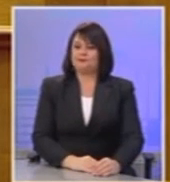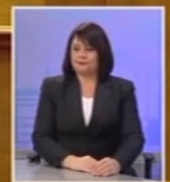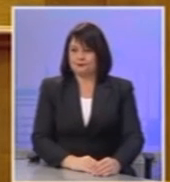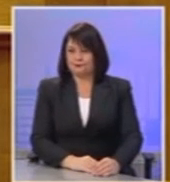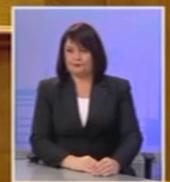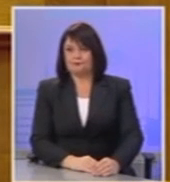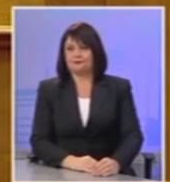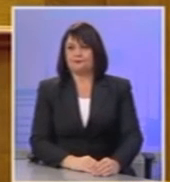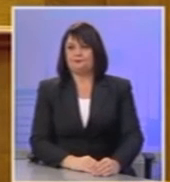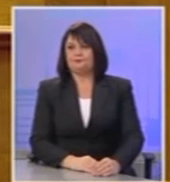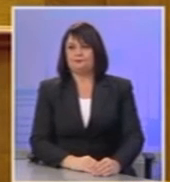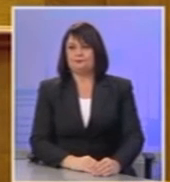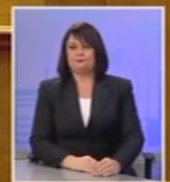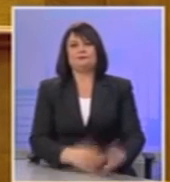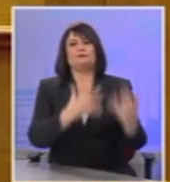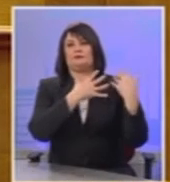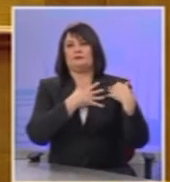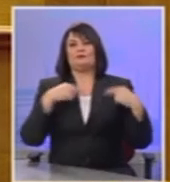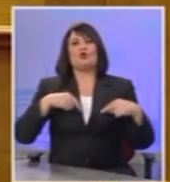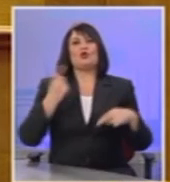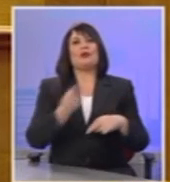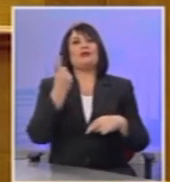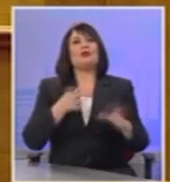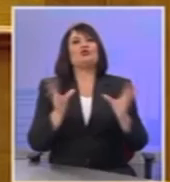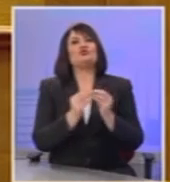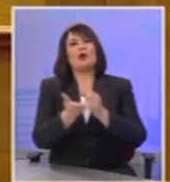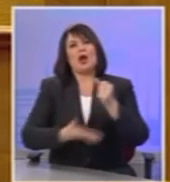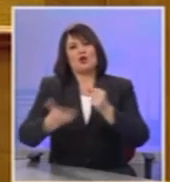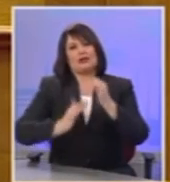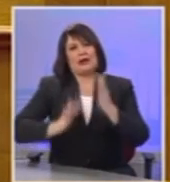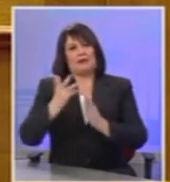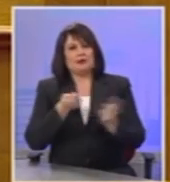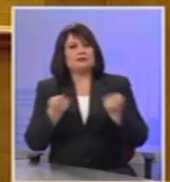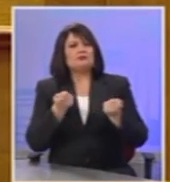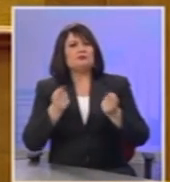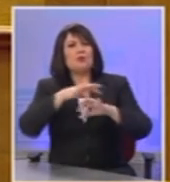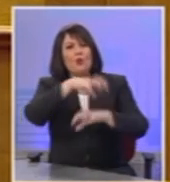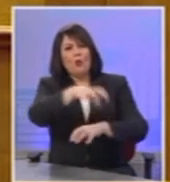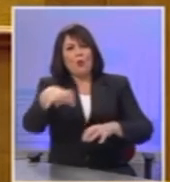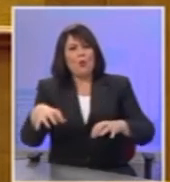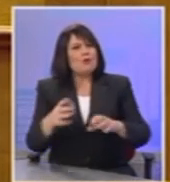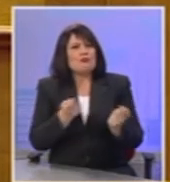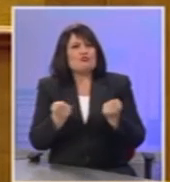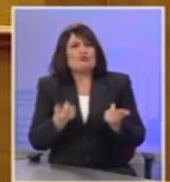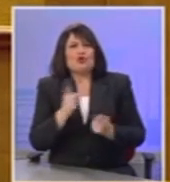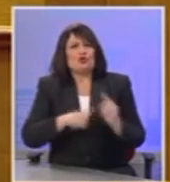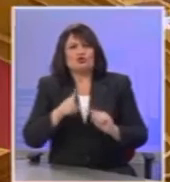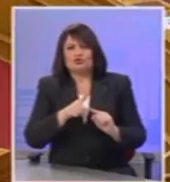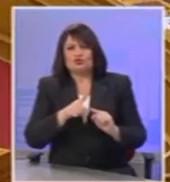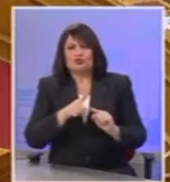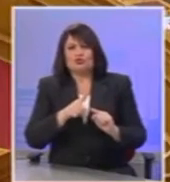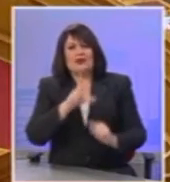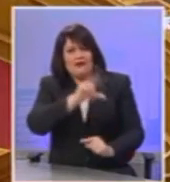σχετικές με την αγροτική ανάπτυξη αρμοδιότητες του Υπουργείου Περιβάλλοντος. Κανείς δεν συντονίζει τη δράση όλων αυτών των δομών, πολλές από τις οποίες κάνουν τα